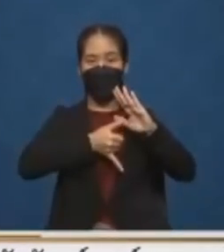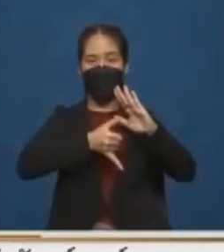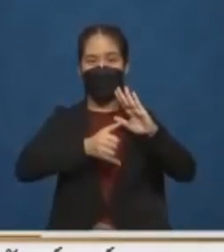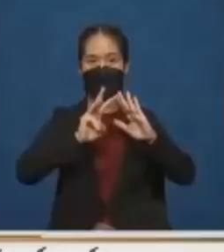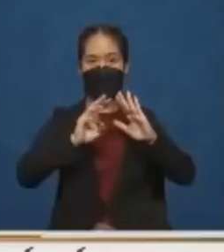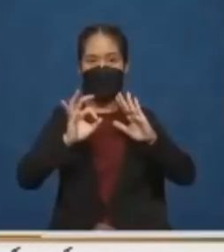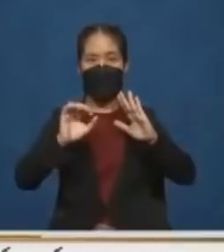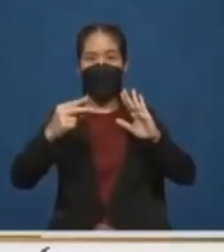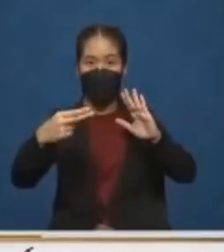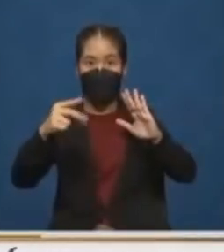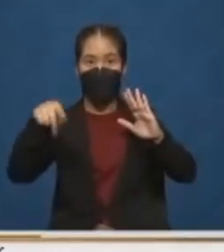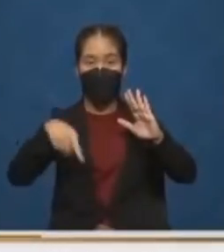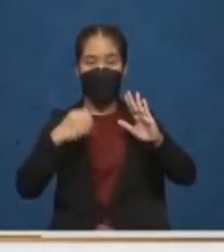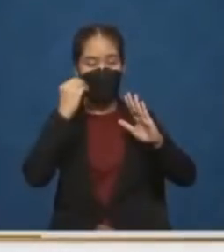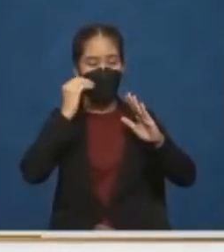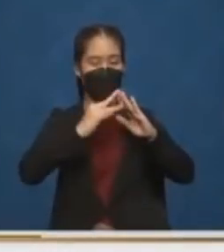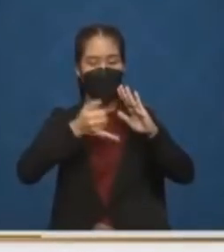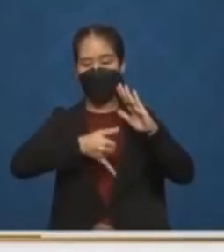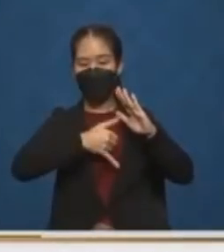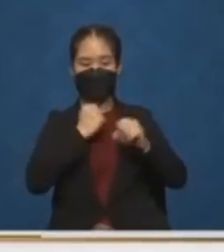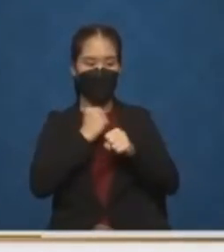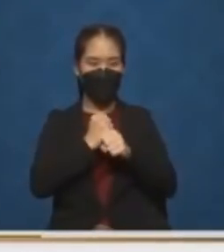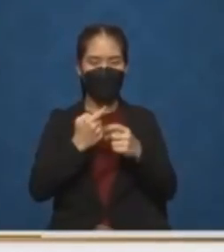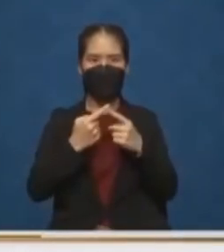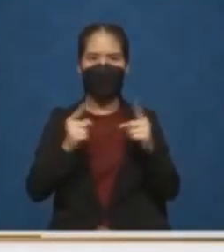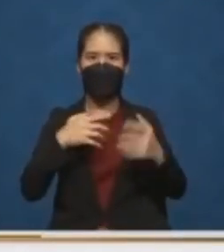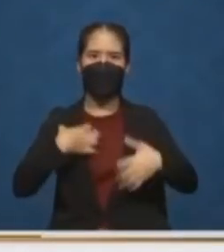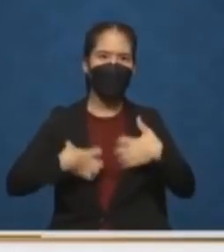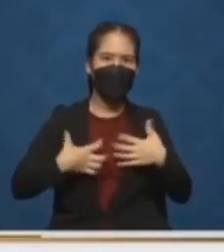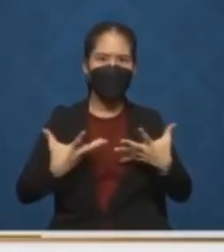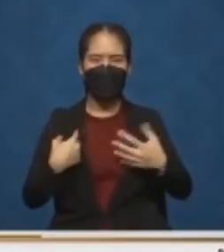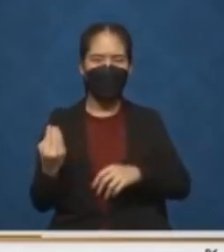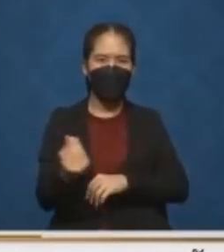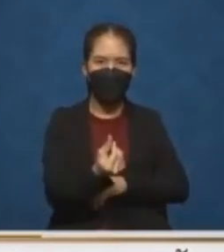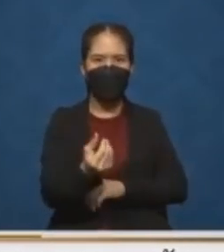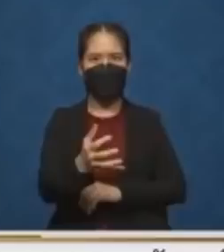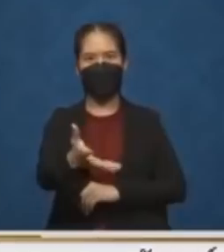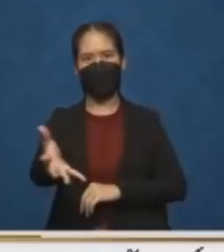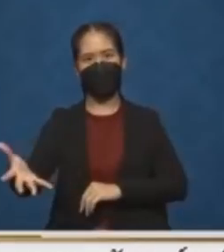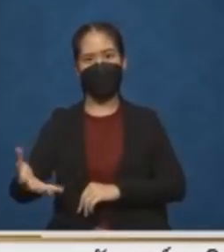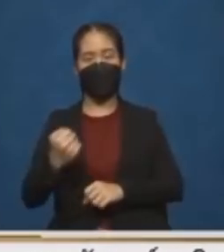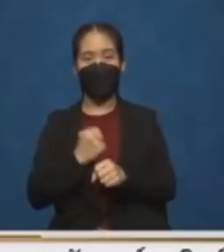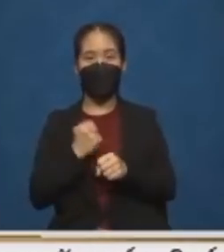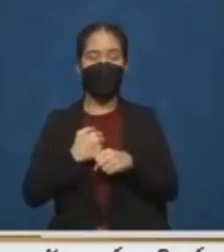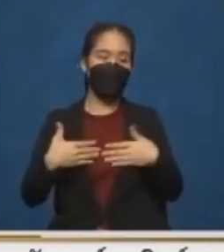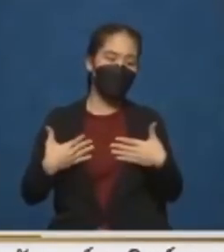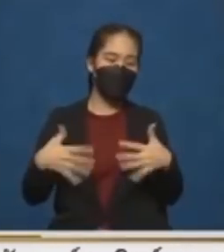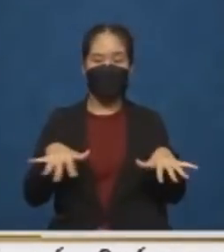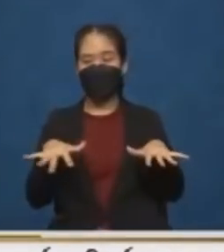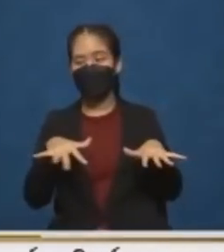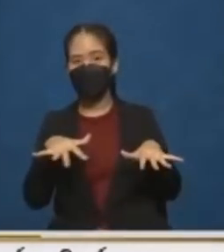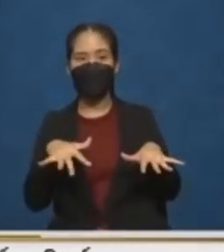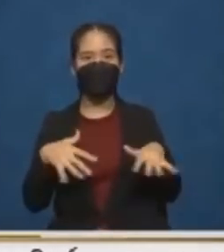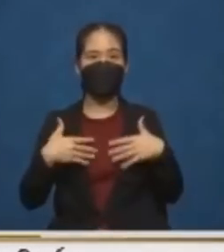ทำงานอยู่ที่บ้านแบบไม่ทุไม่ร้อนเลยนะครับทำงานแบบสบายสบายอยู่ที่บ้าน